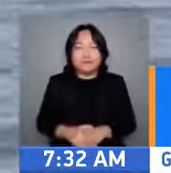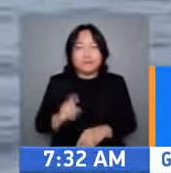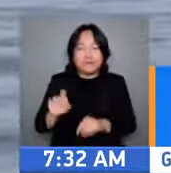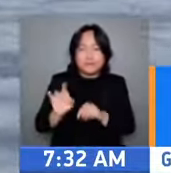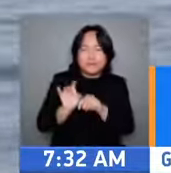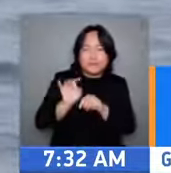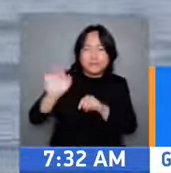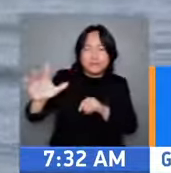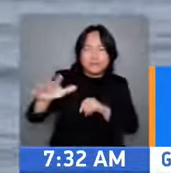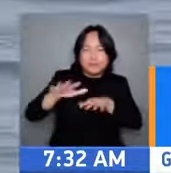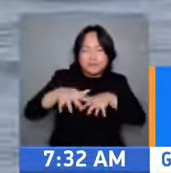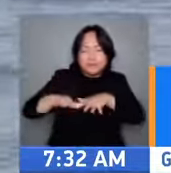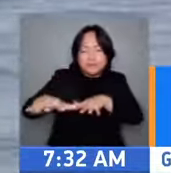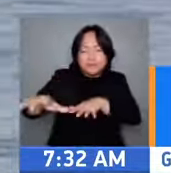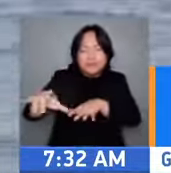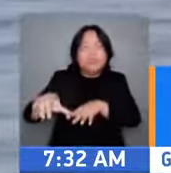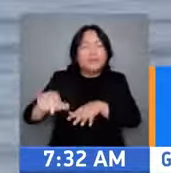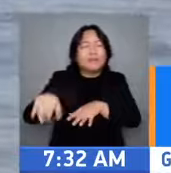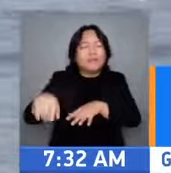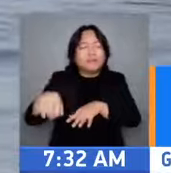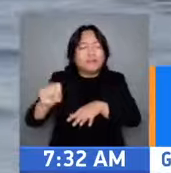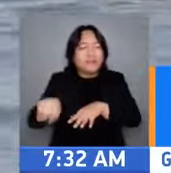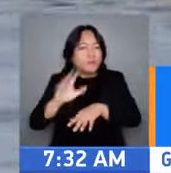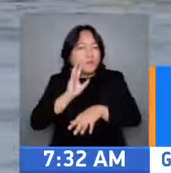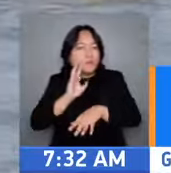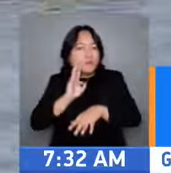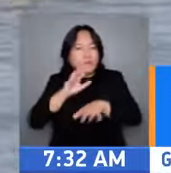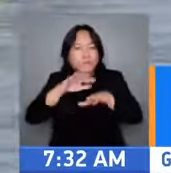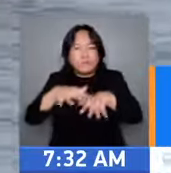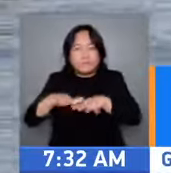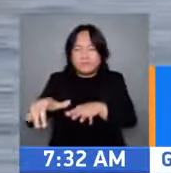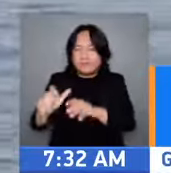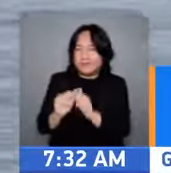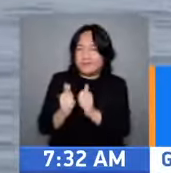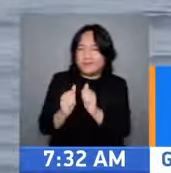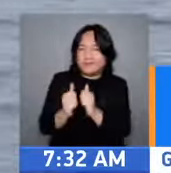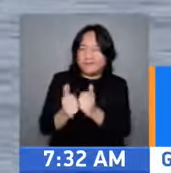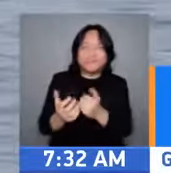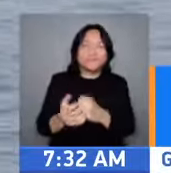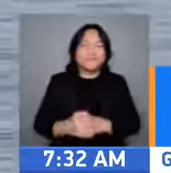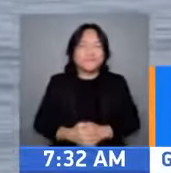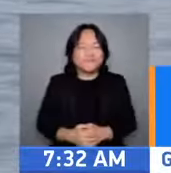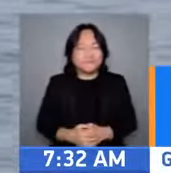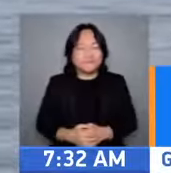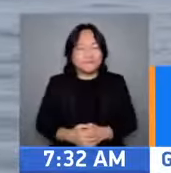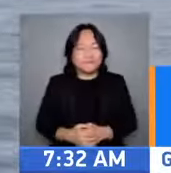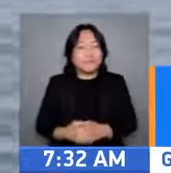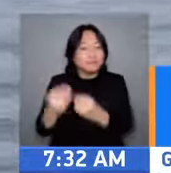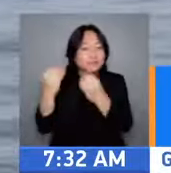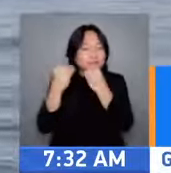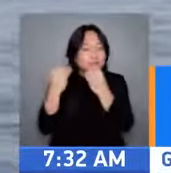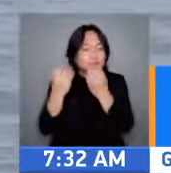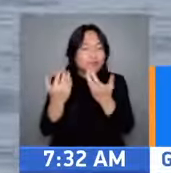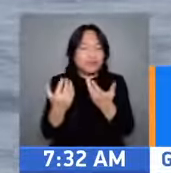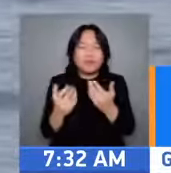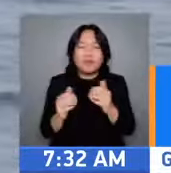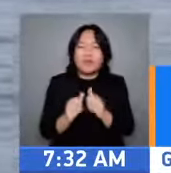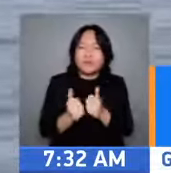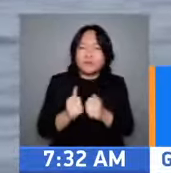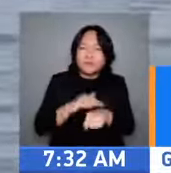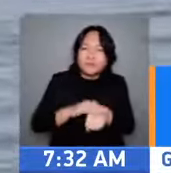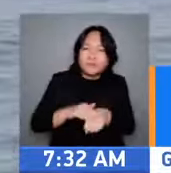ang galing no? Paano kaya ginagawa ni Anjo yun? Siyempre, para naman ituro sa atin yung mga basics ng flyboard. Tsaka yung mga unting